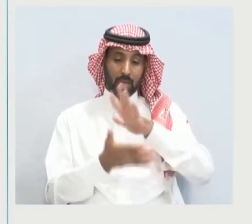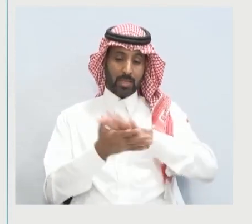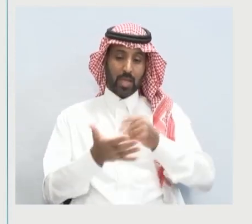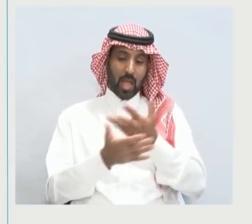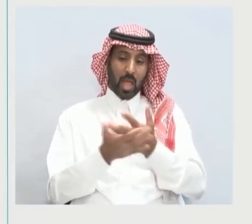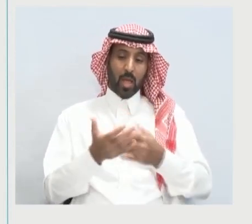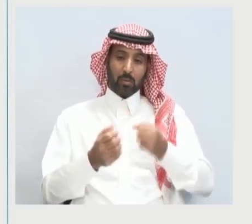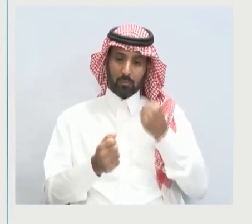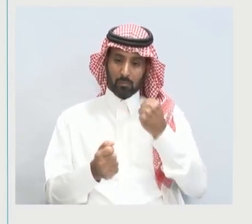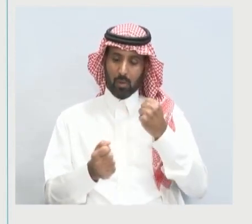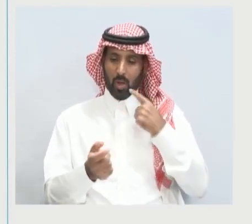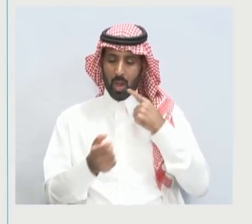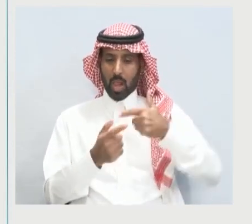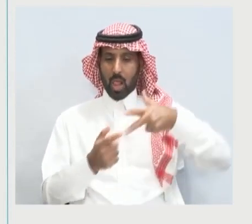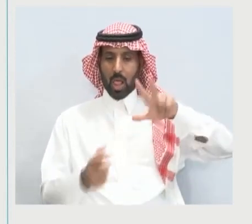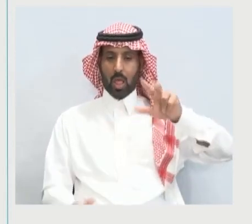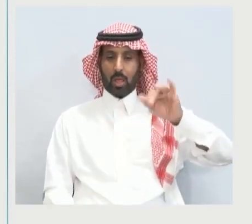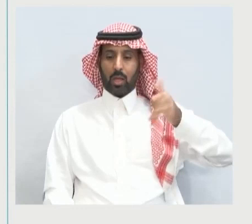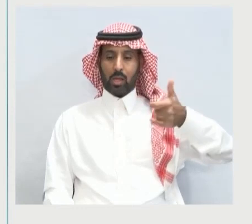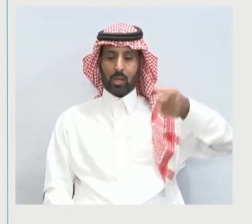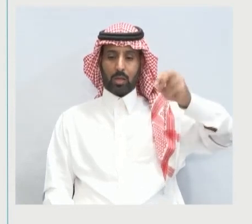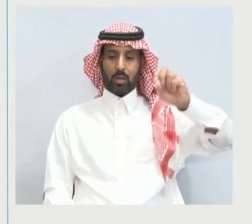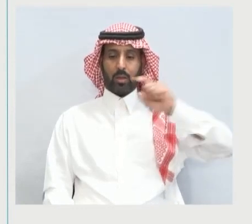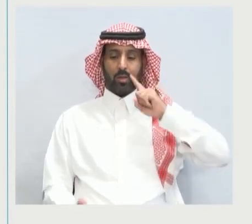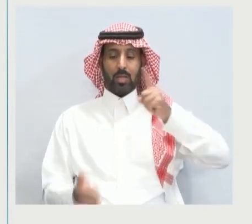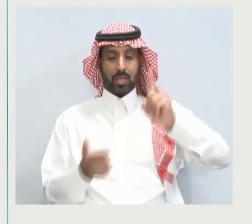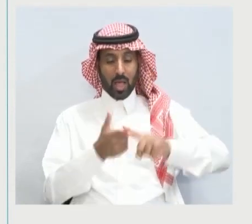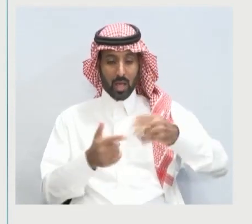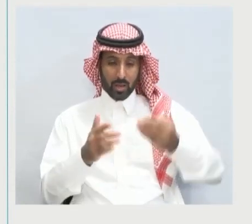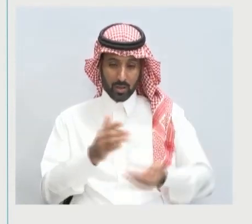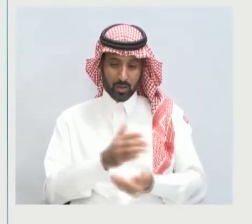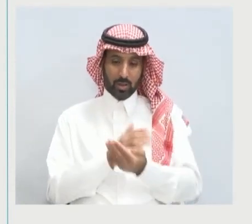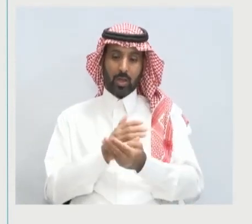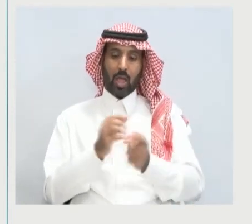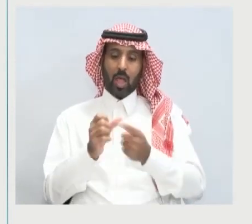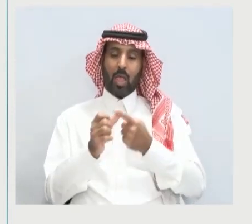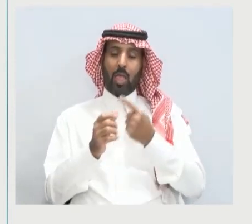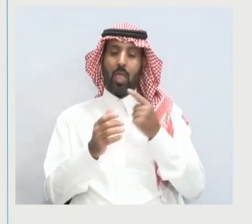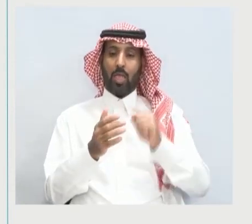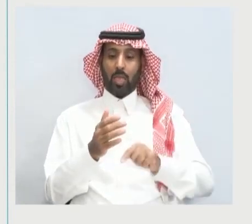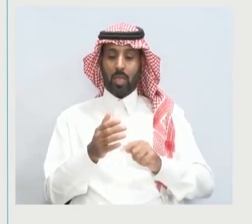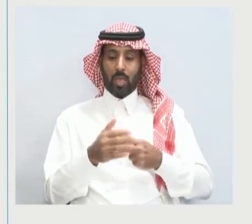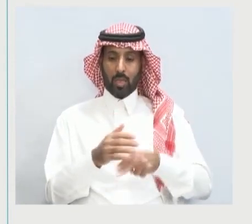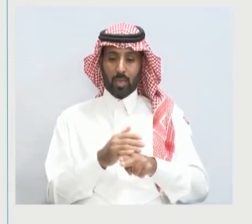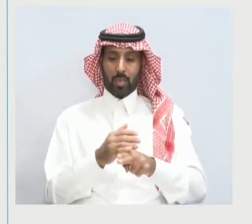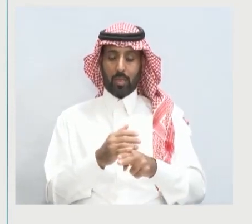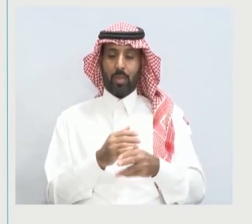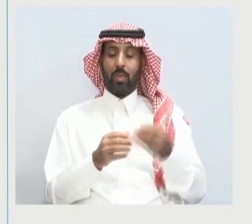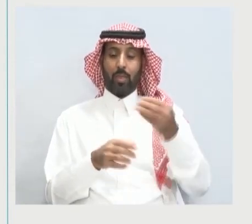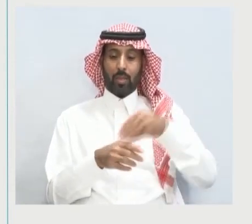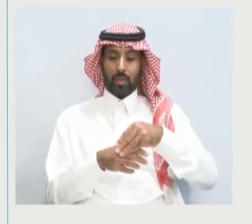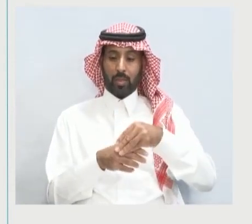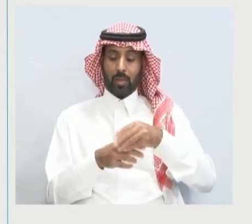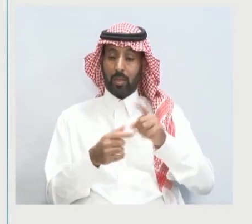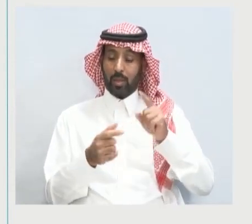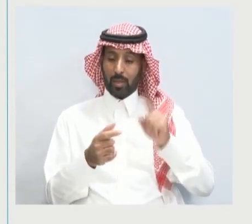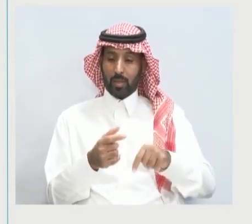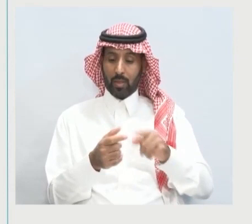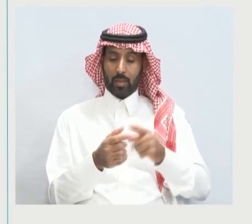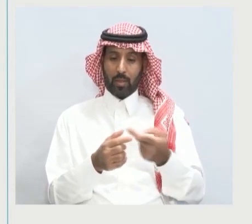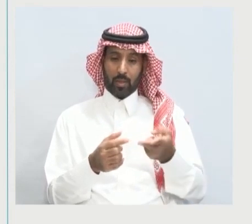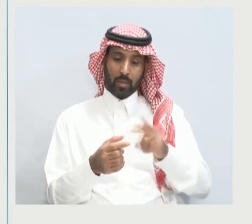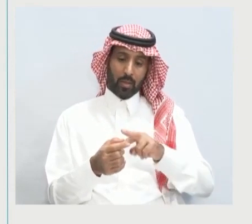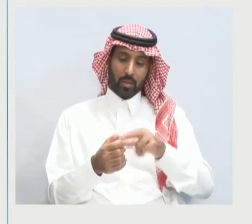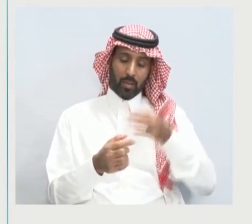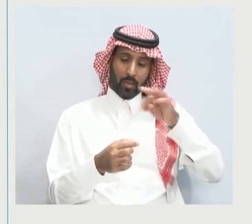اللياقه ونضغط على مفتاح انتر سيتم تغيير جدول الاسم ورقه